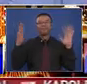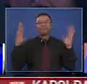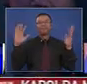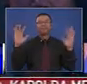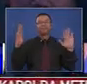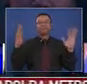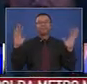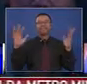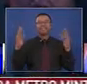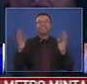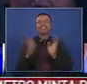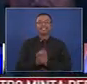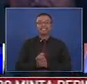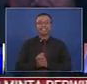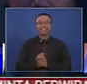calon